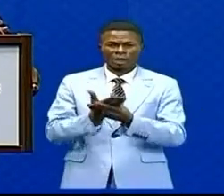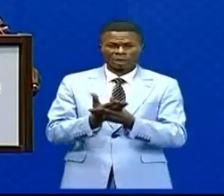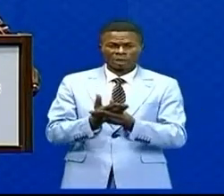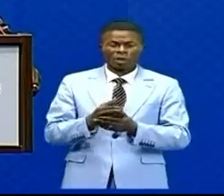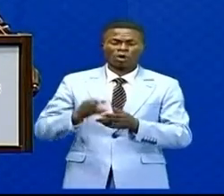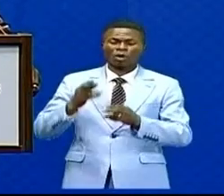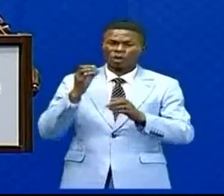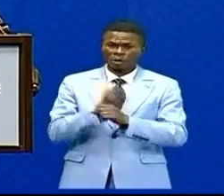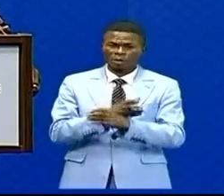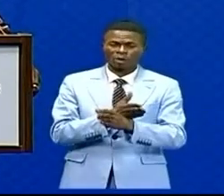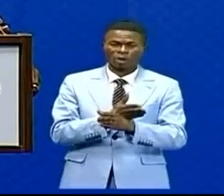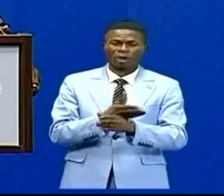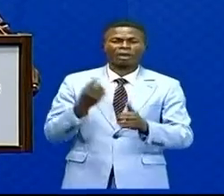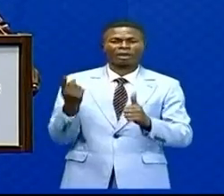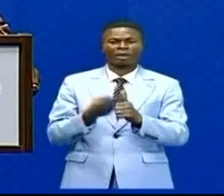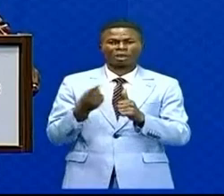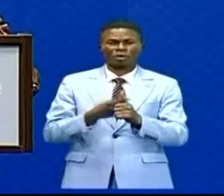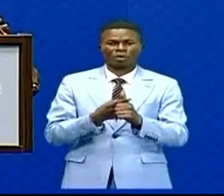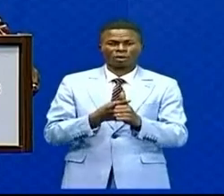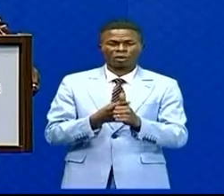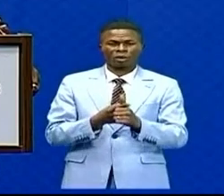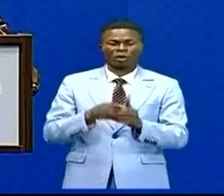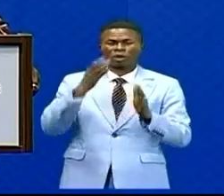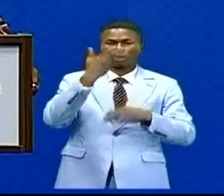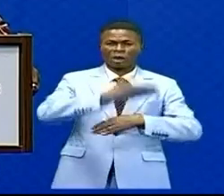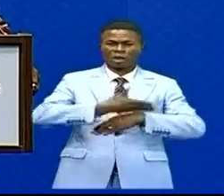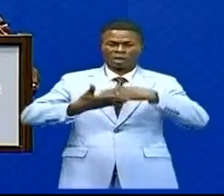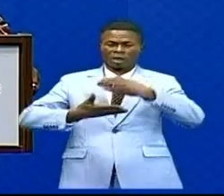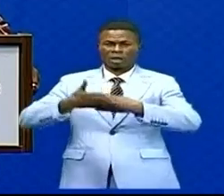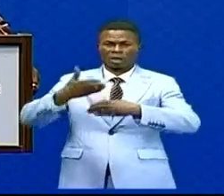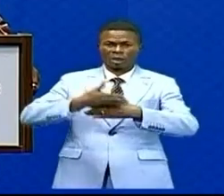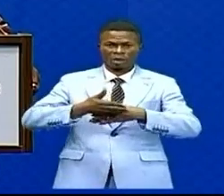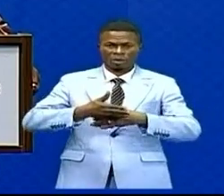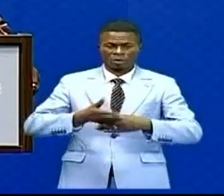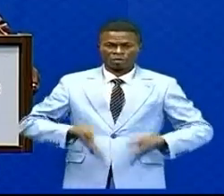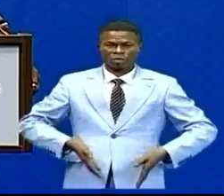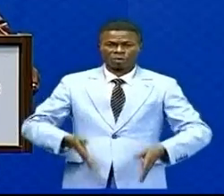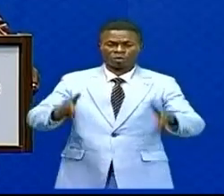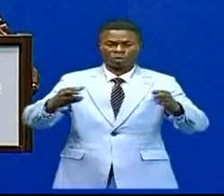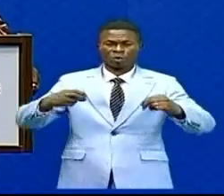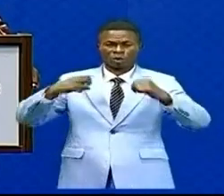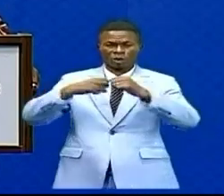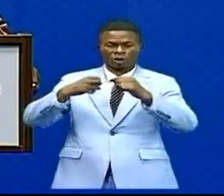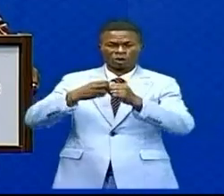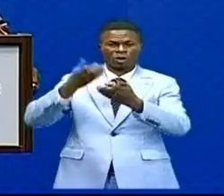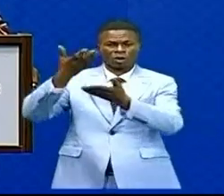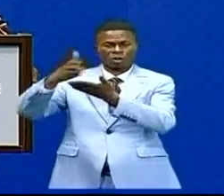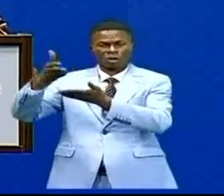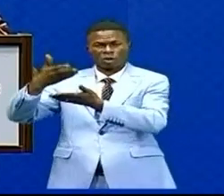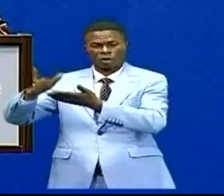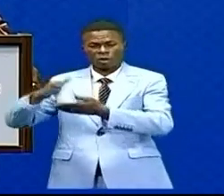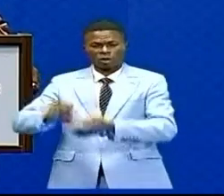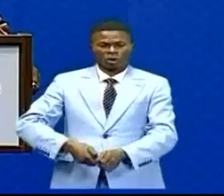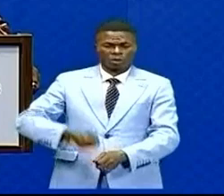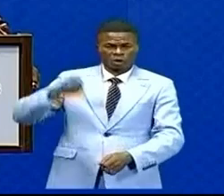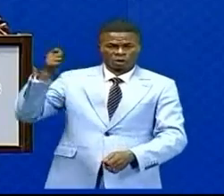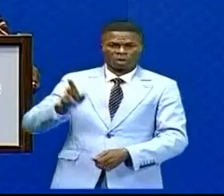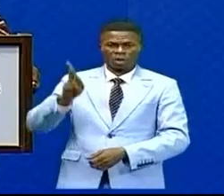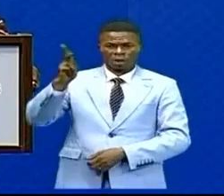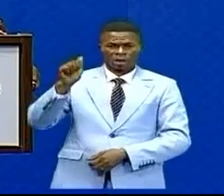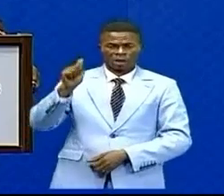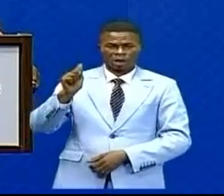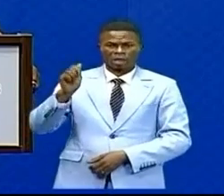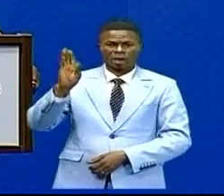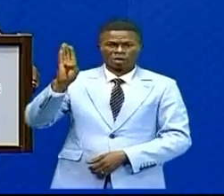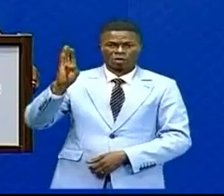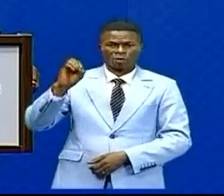veilleuse, notamment celui de la construction des lignes et réseaux de distribution de la centrale de Kakobola dans la